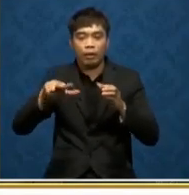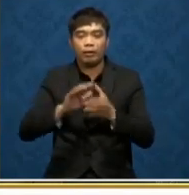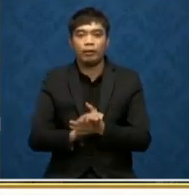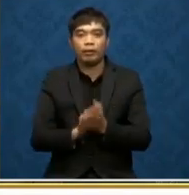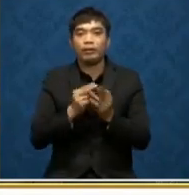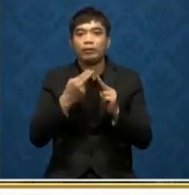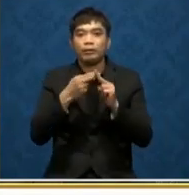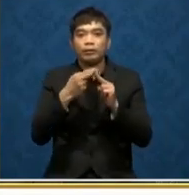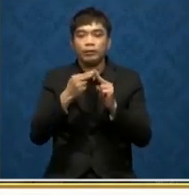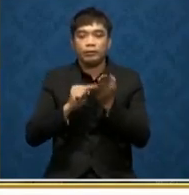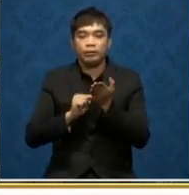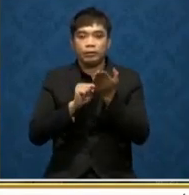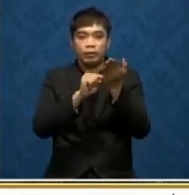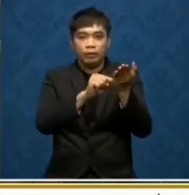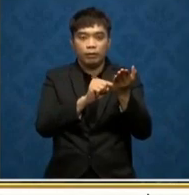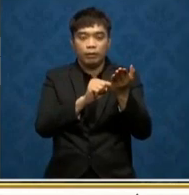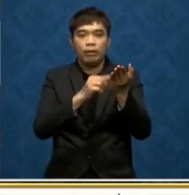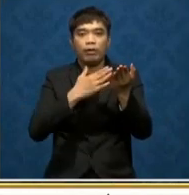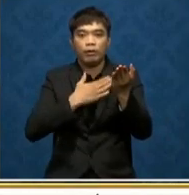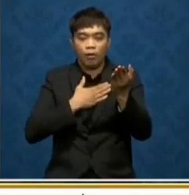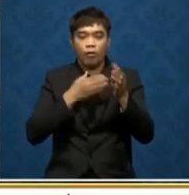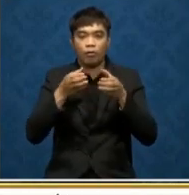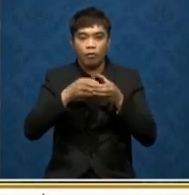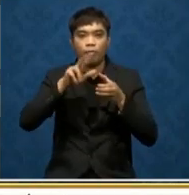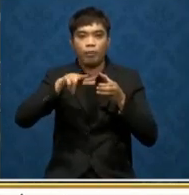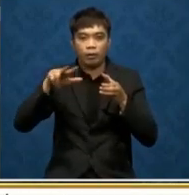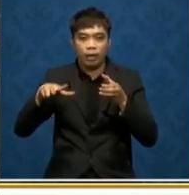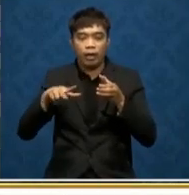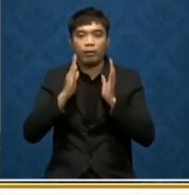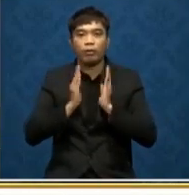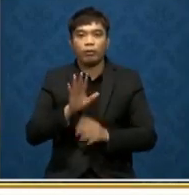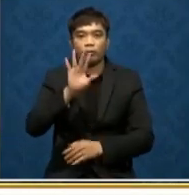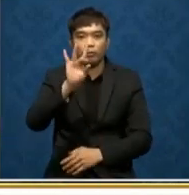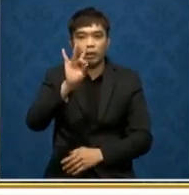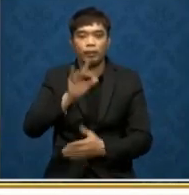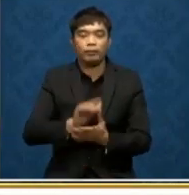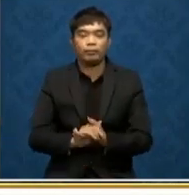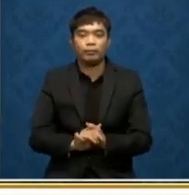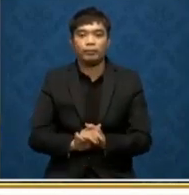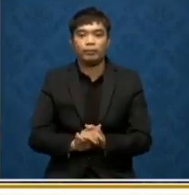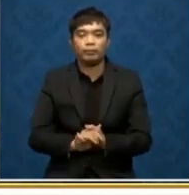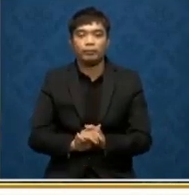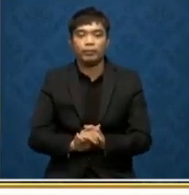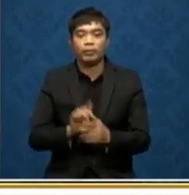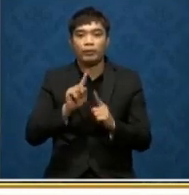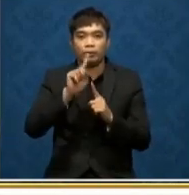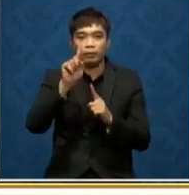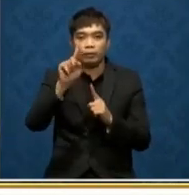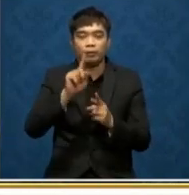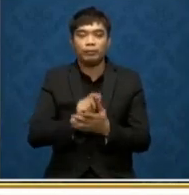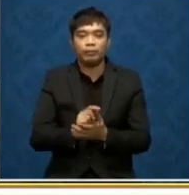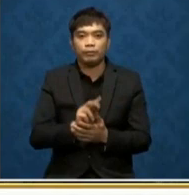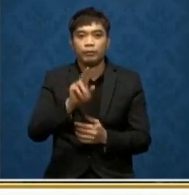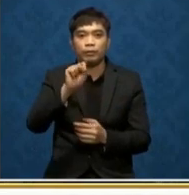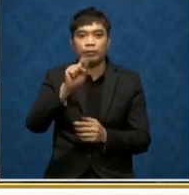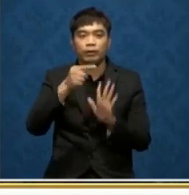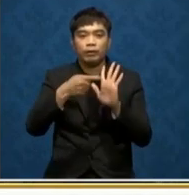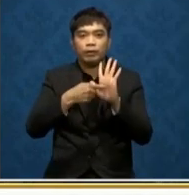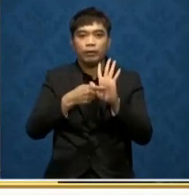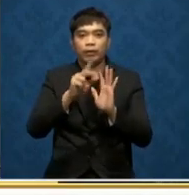นอรายชื่อในสัดส่วนของพรรคเพื่อไทยจำนวน8ท่านดังนี้ครับ 1. นายศักดา